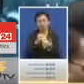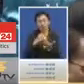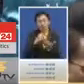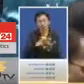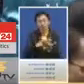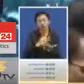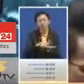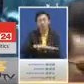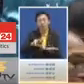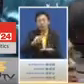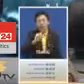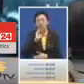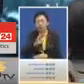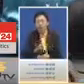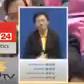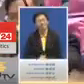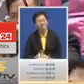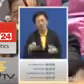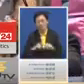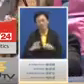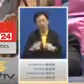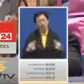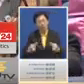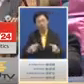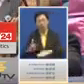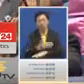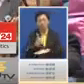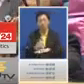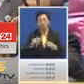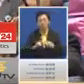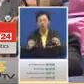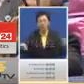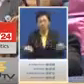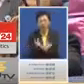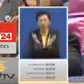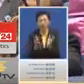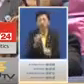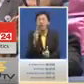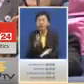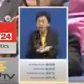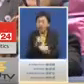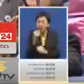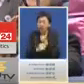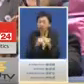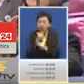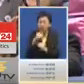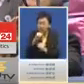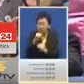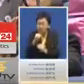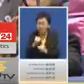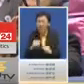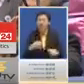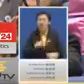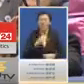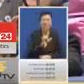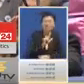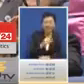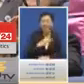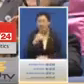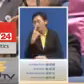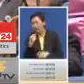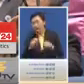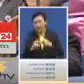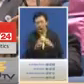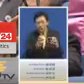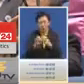ว่ามูลเหตุความแตกแยกทางการเมืองดำเนินมา10ปีเกิดเสื้อเหลืองเสื้อแดงเกิดความวุ่นวาย